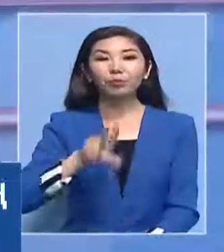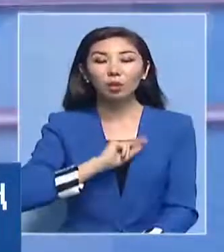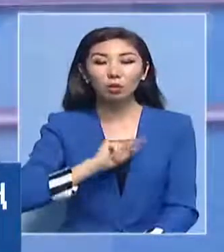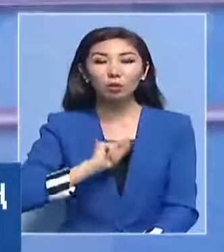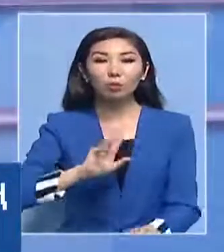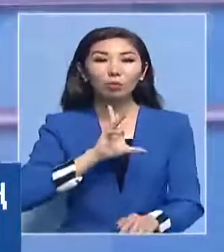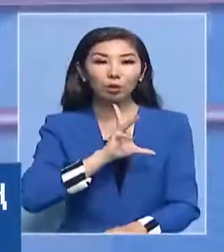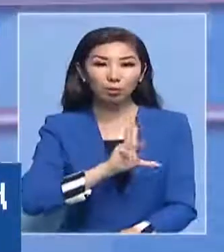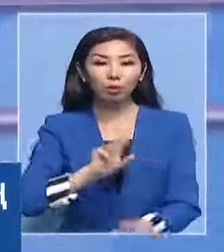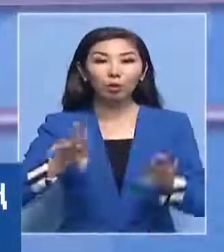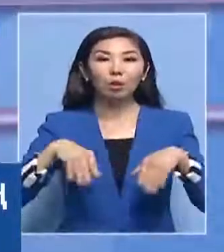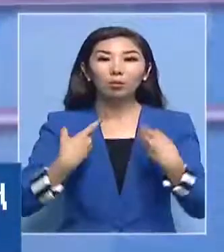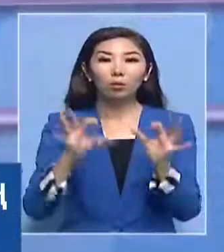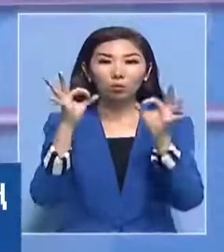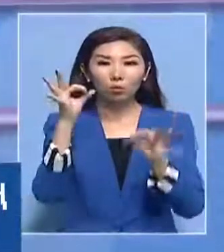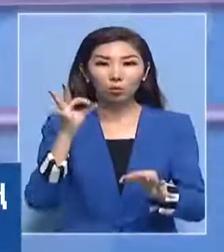берушіні